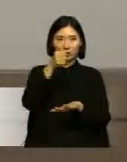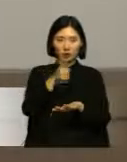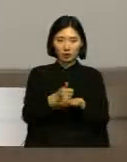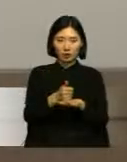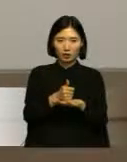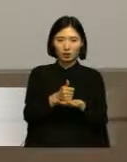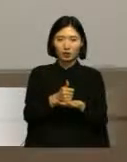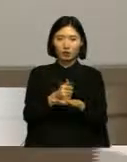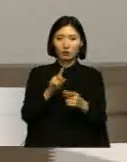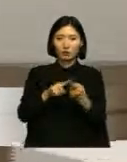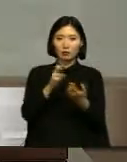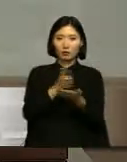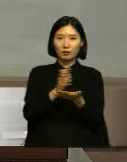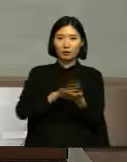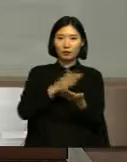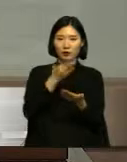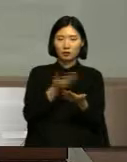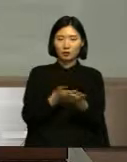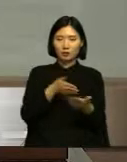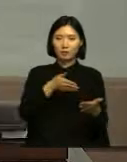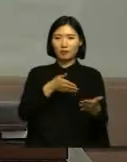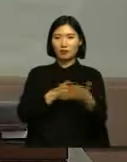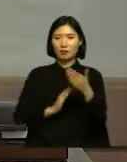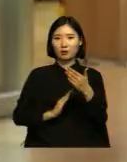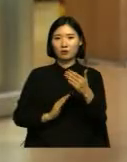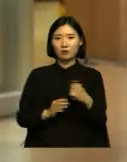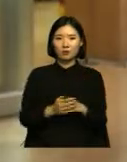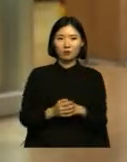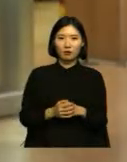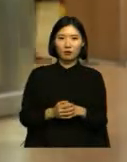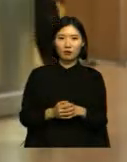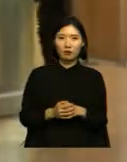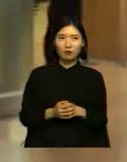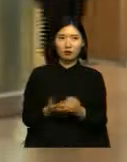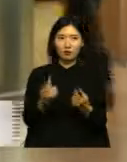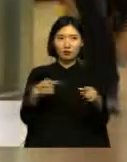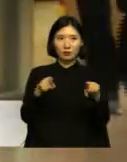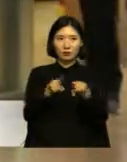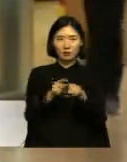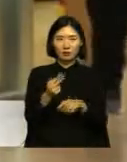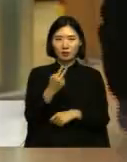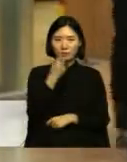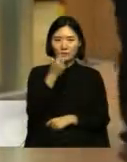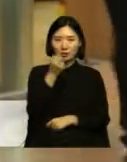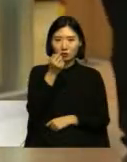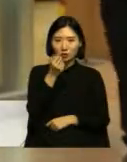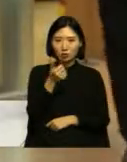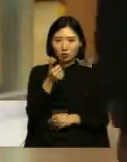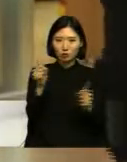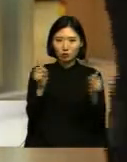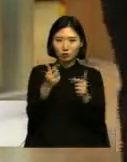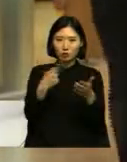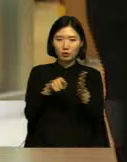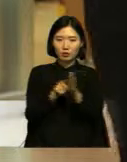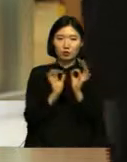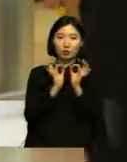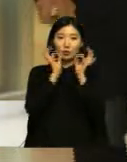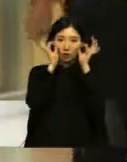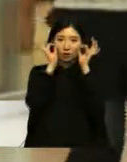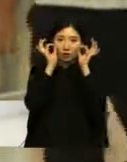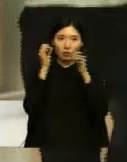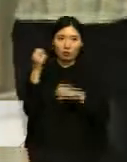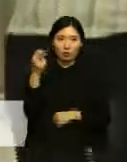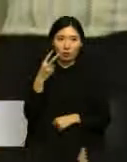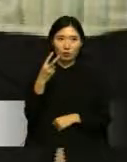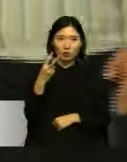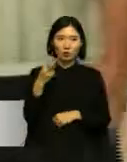및 이용에 관한 조례 개정안은 부결됐습니다. 같이 환경에 냄새 좀 덜 나게끔 저희 축산농가도 노력을 하고